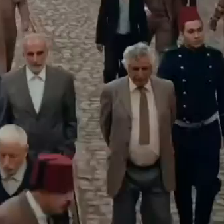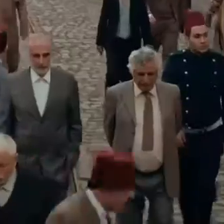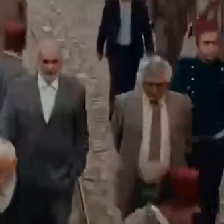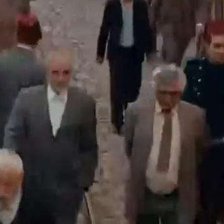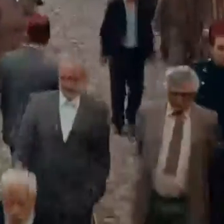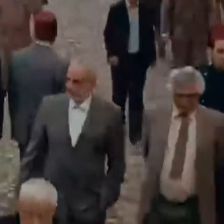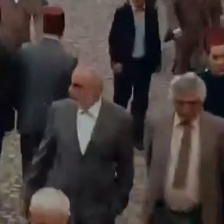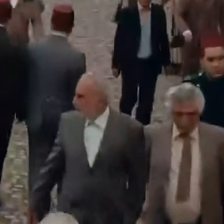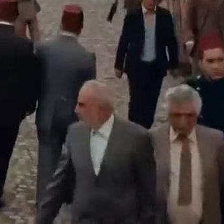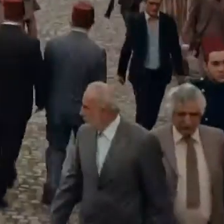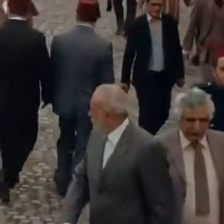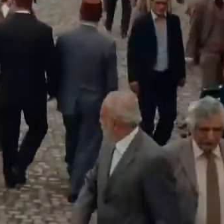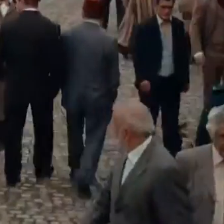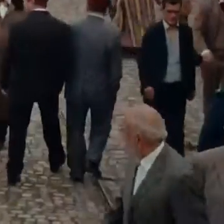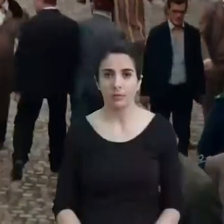içinde, kıyafetleri salaş.